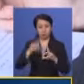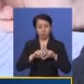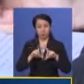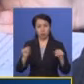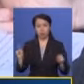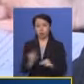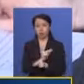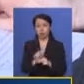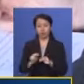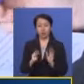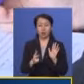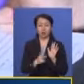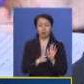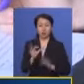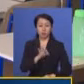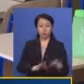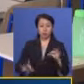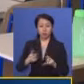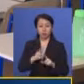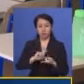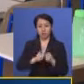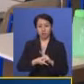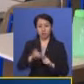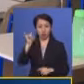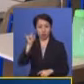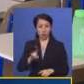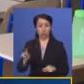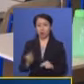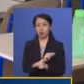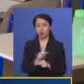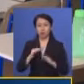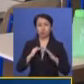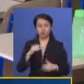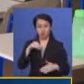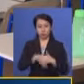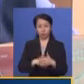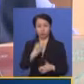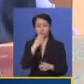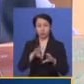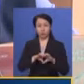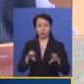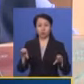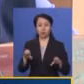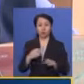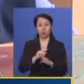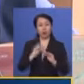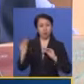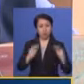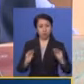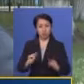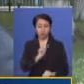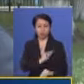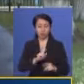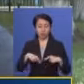ремонт осуществляли по 8 проектам. Это замена оконных блоков, ремонт кровли, внутреннего теплоснабжения, отделочные работы и